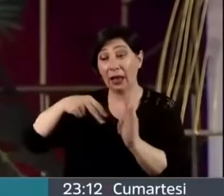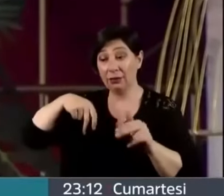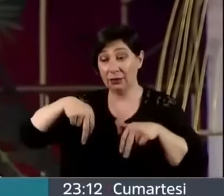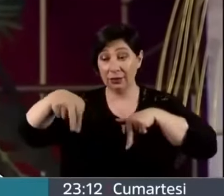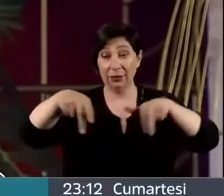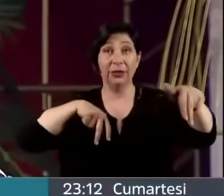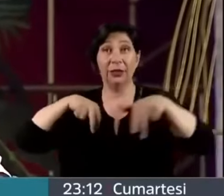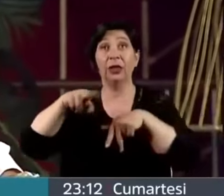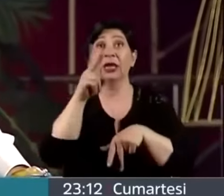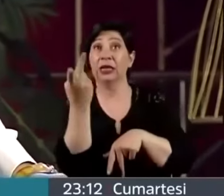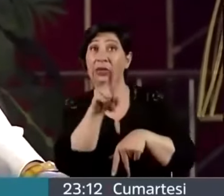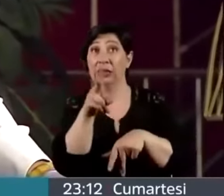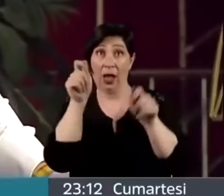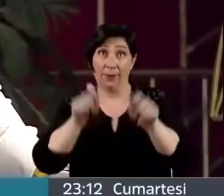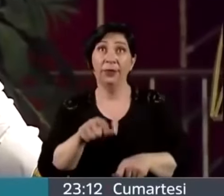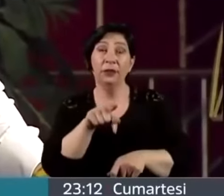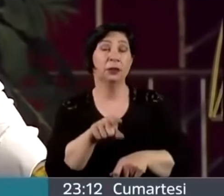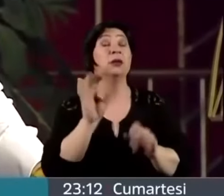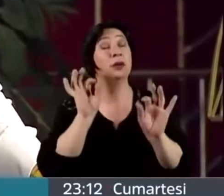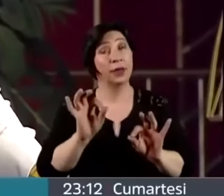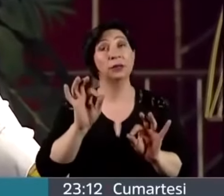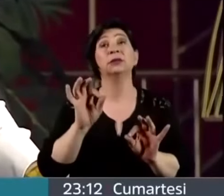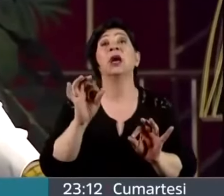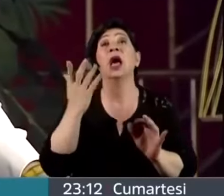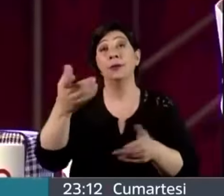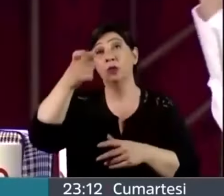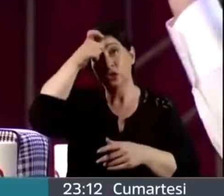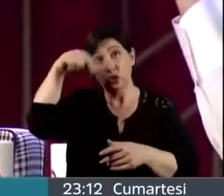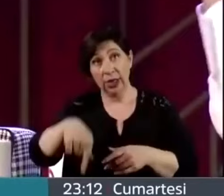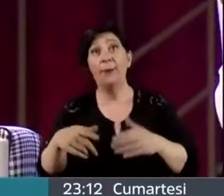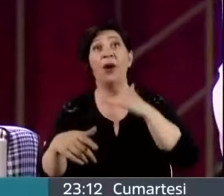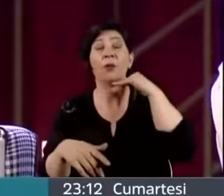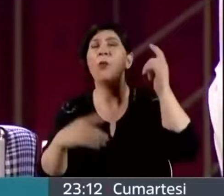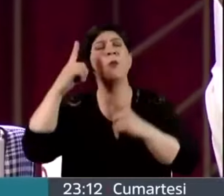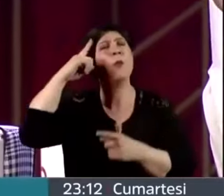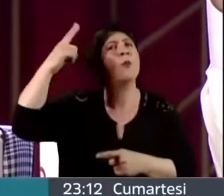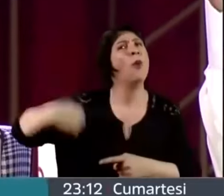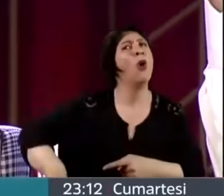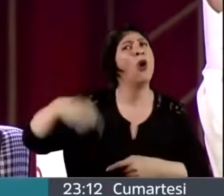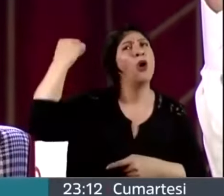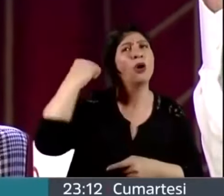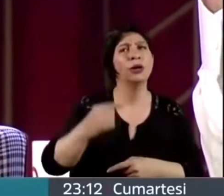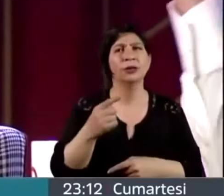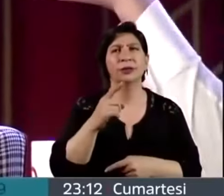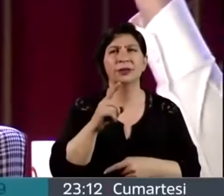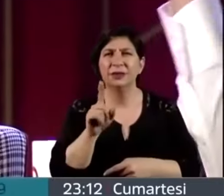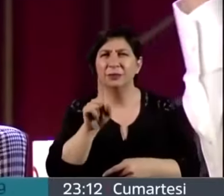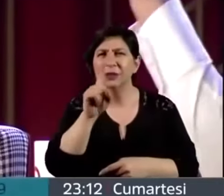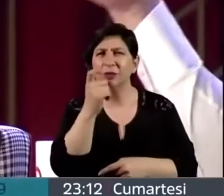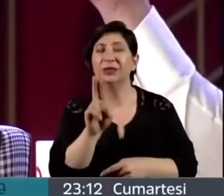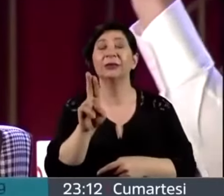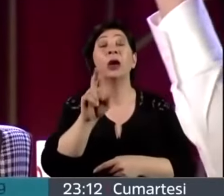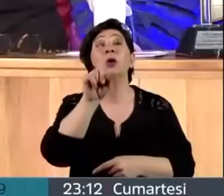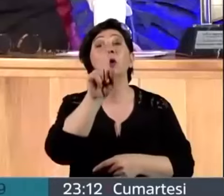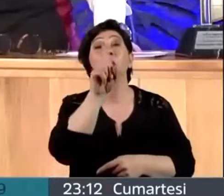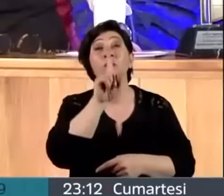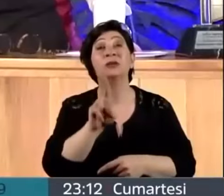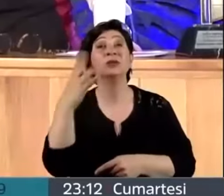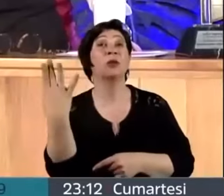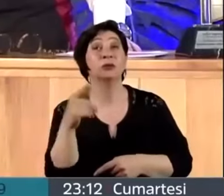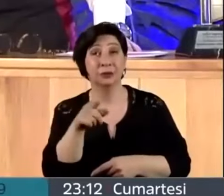elbise taşıyan model onu yaptım, da yaptınız. Tabii yaptım. Çok da yaptım. Hem Türkiye hem de yurt dışında. Boyunuz kaç efendim? 74. Az o podyum